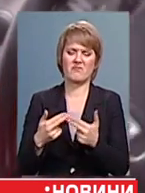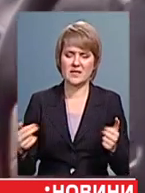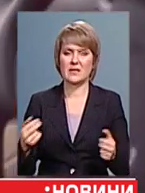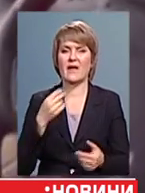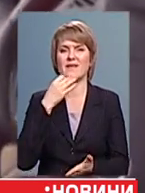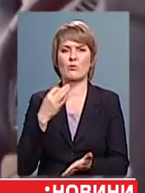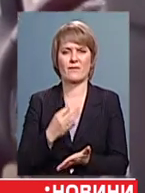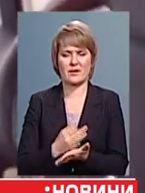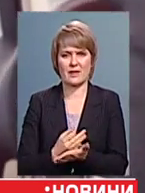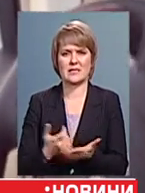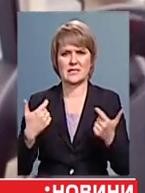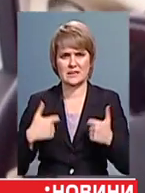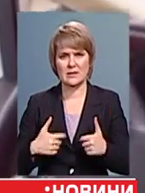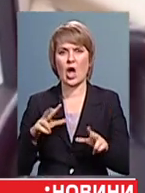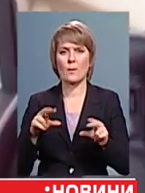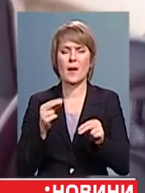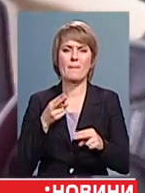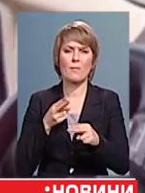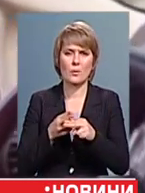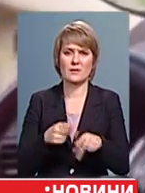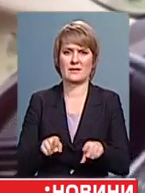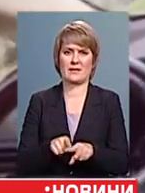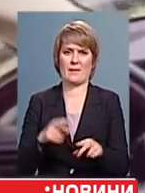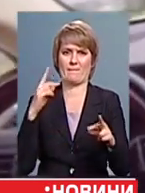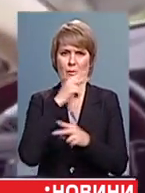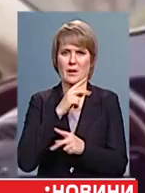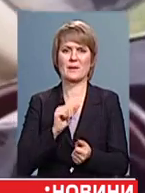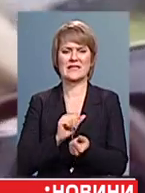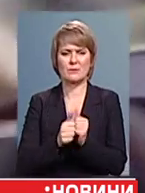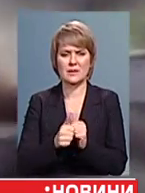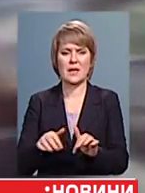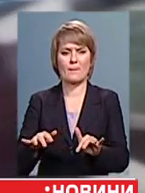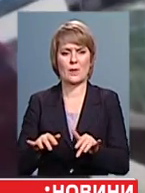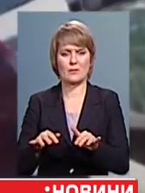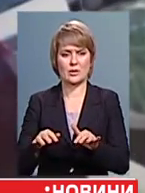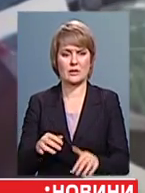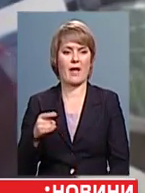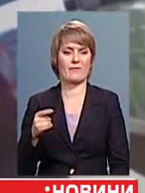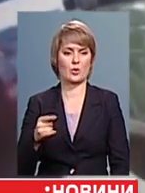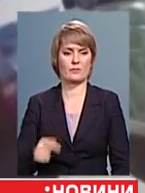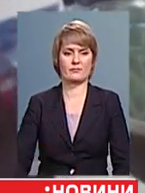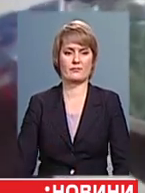відповідальність за інцидент і пообіцяла запобігти таким помилкам, змінити програмне забезпечення в авто.